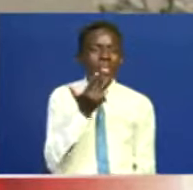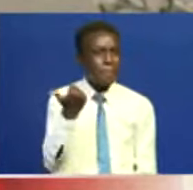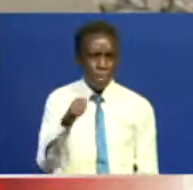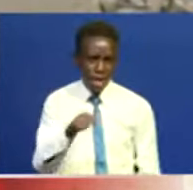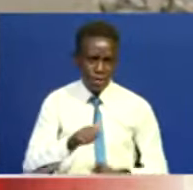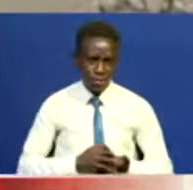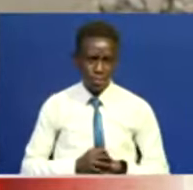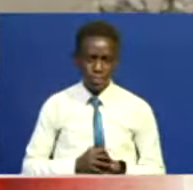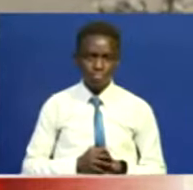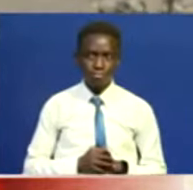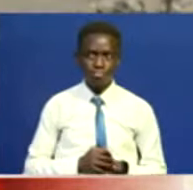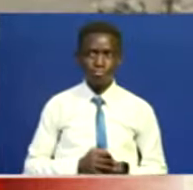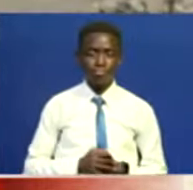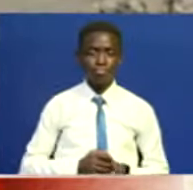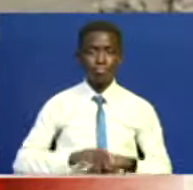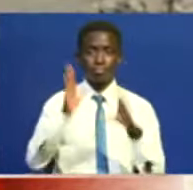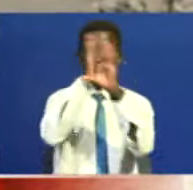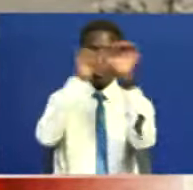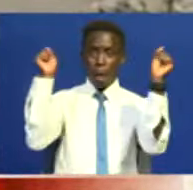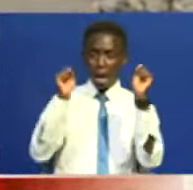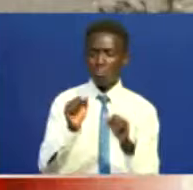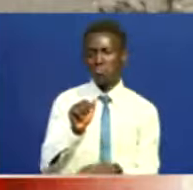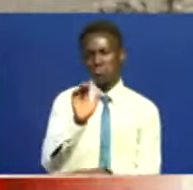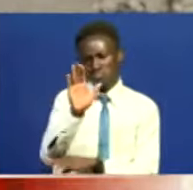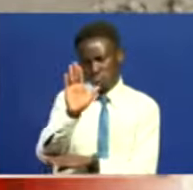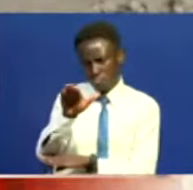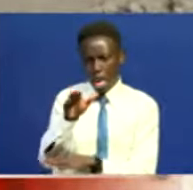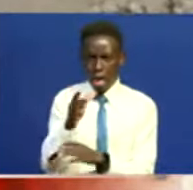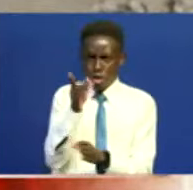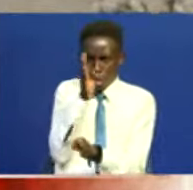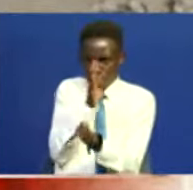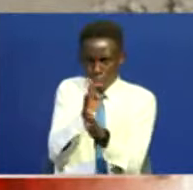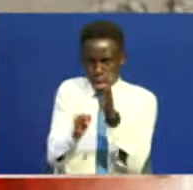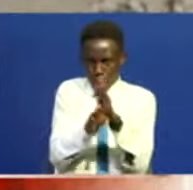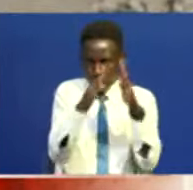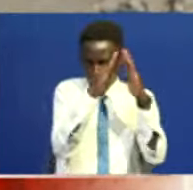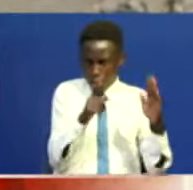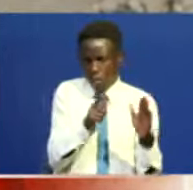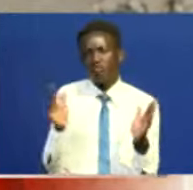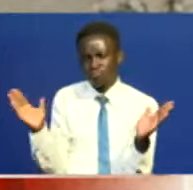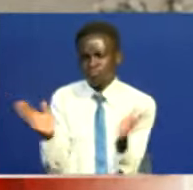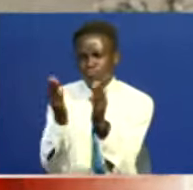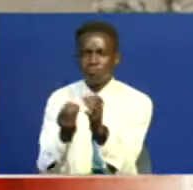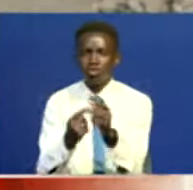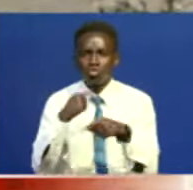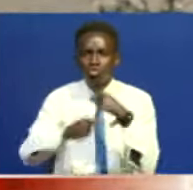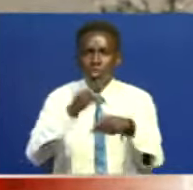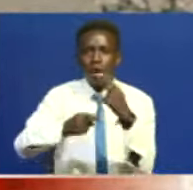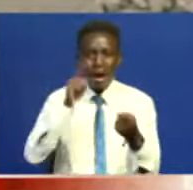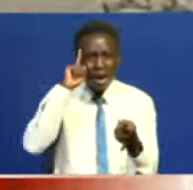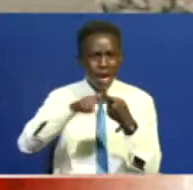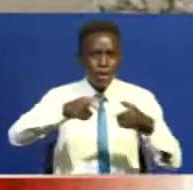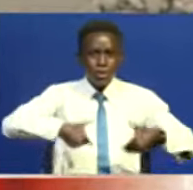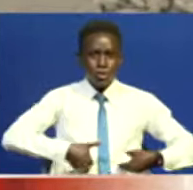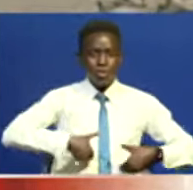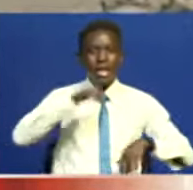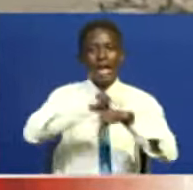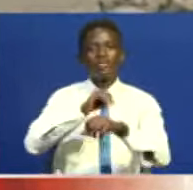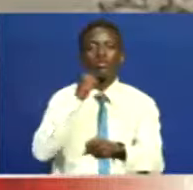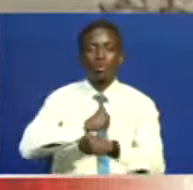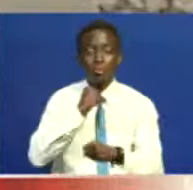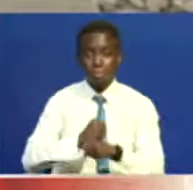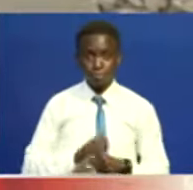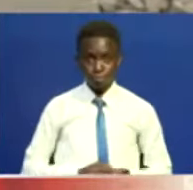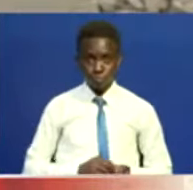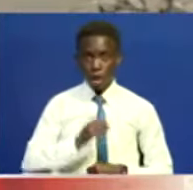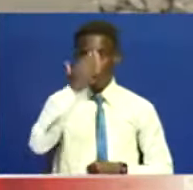ya manyumba, tuna kuencourage uendelee ndio hao vijana wapate kazi. Kwa sababu juu ya